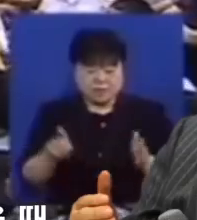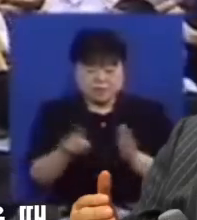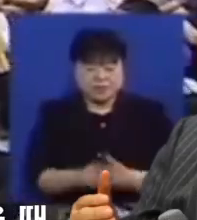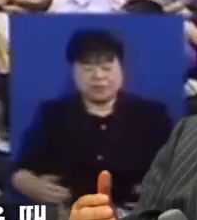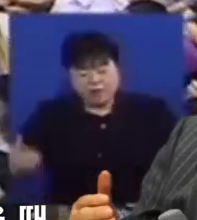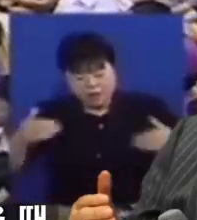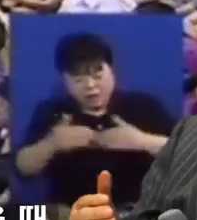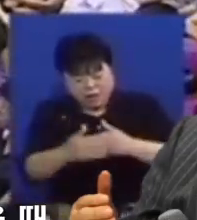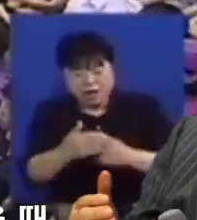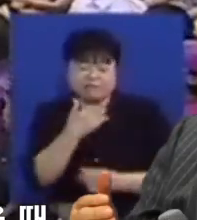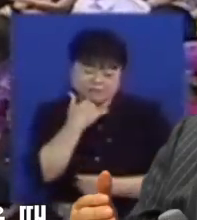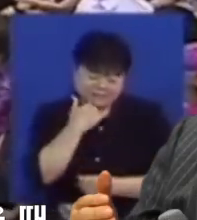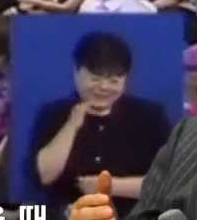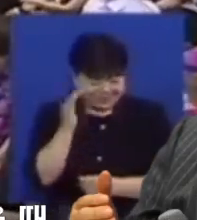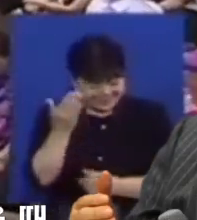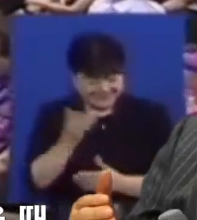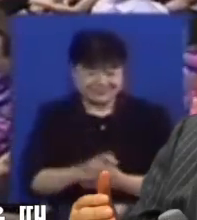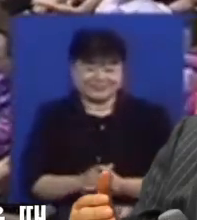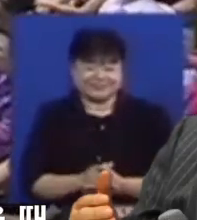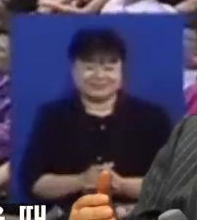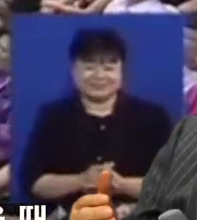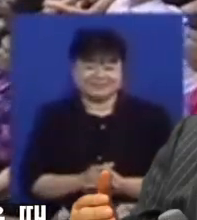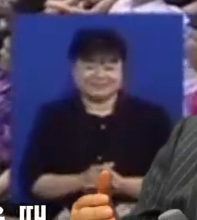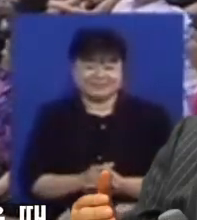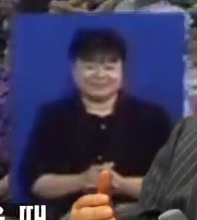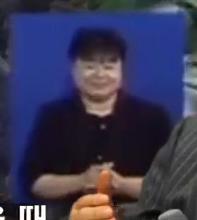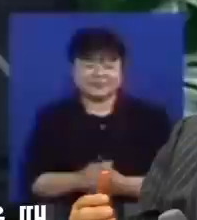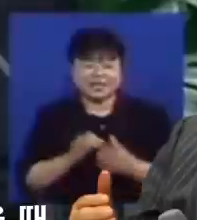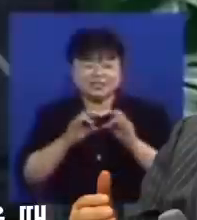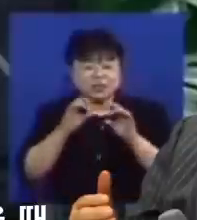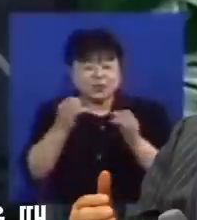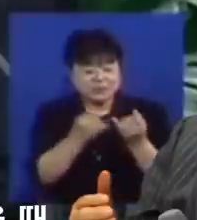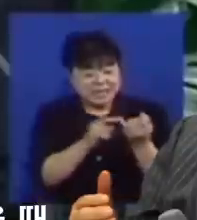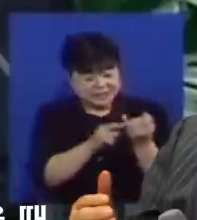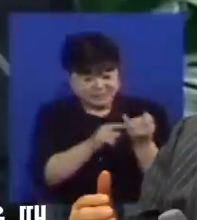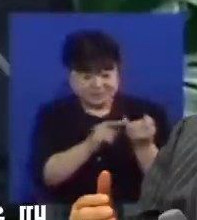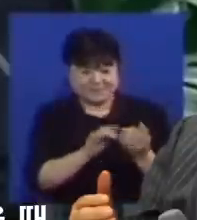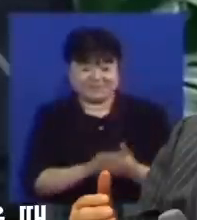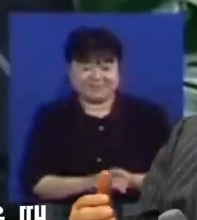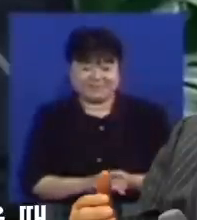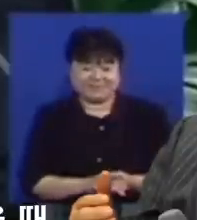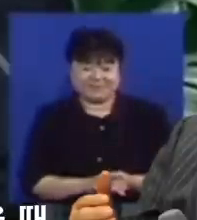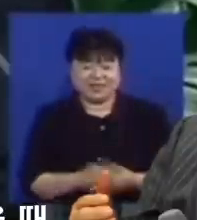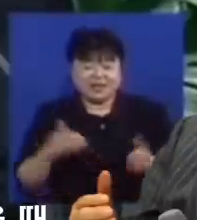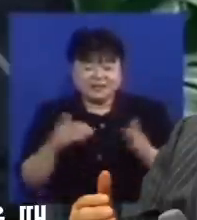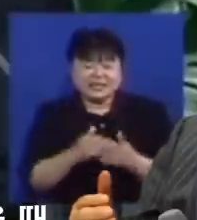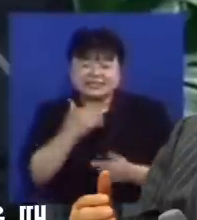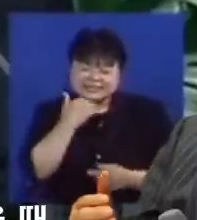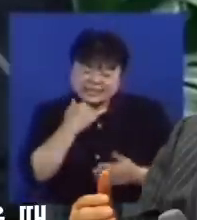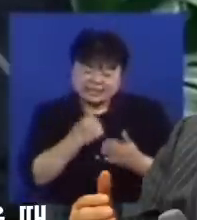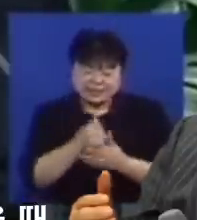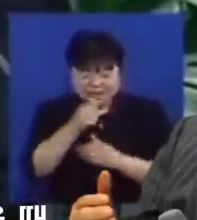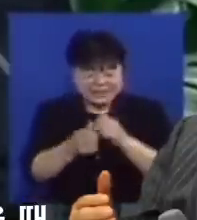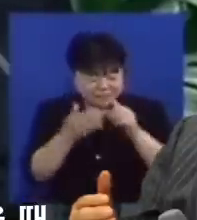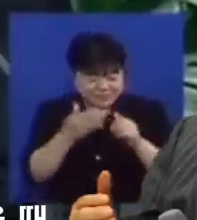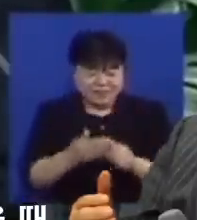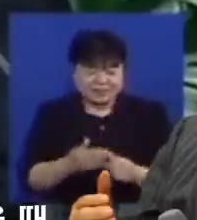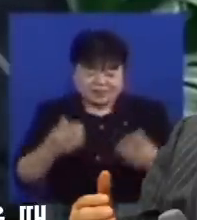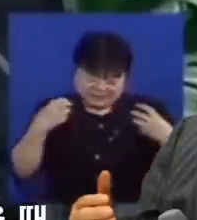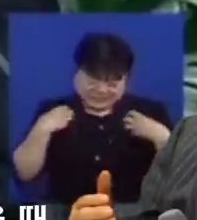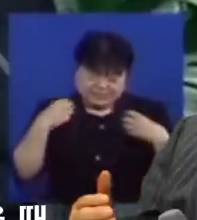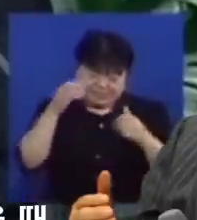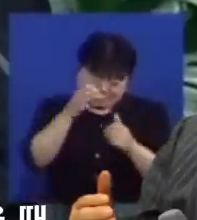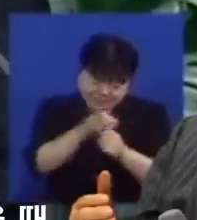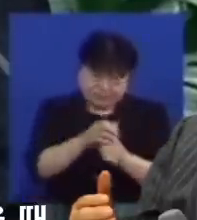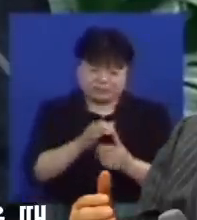끌어안고 기다리면 되는 것입니다. 에드모나 선교사가 끝까지 기다리니까 하나님이 책임을 지지